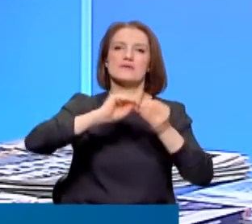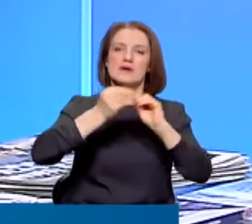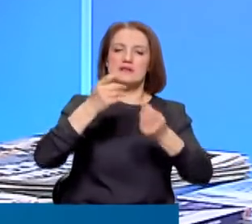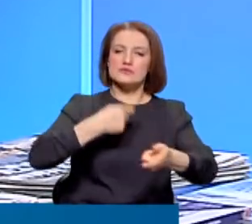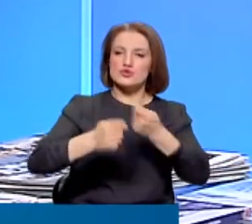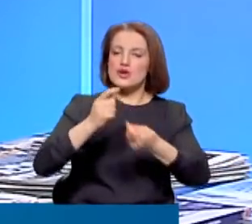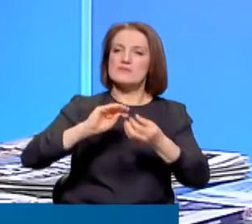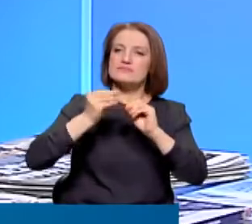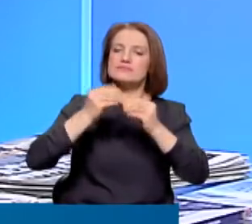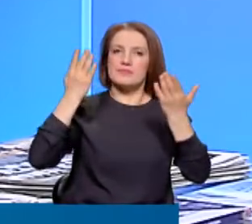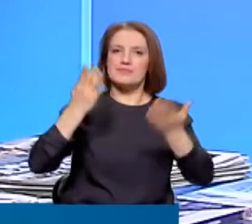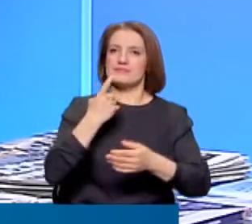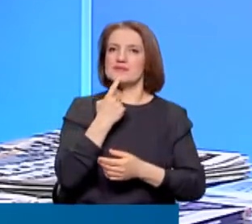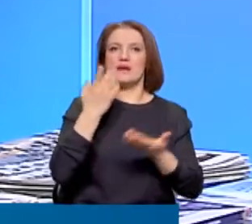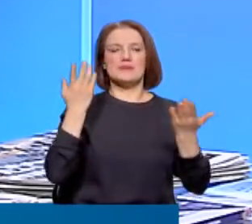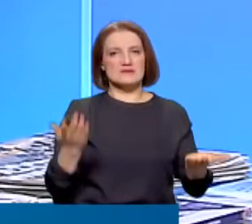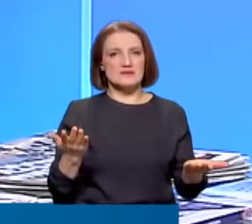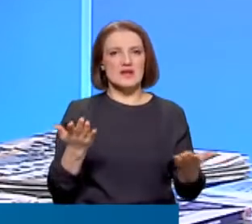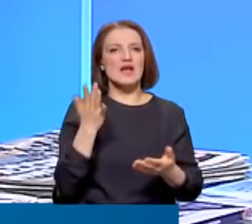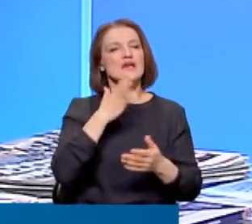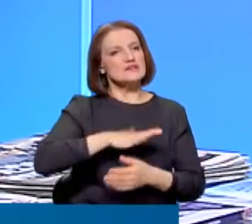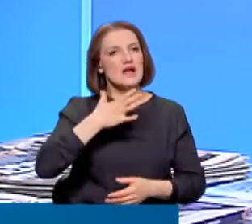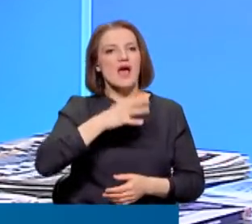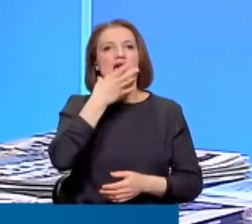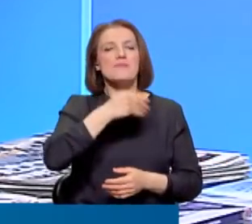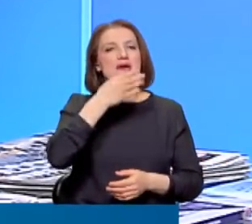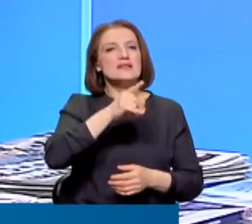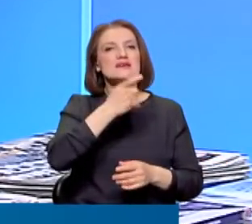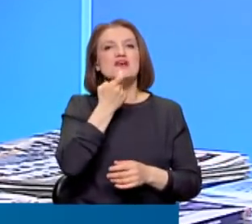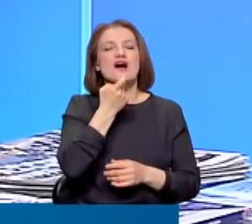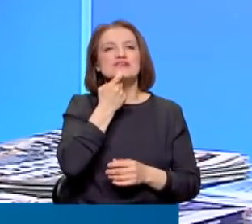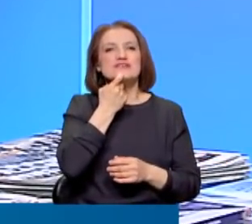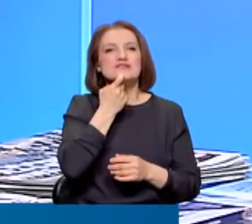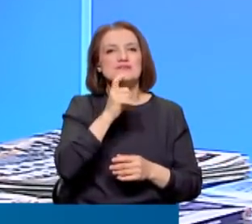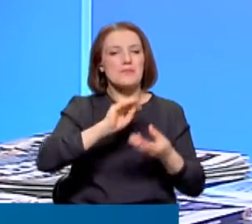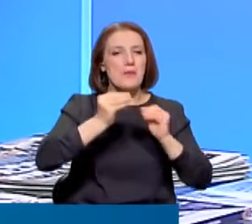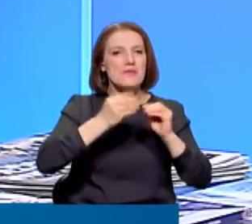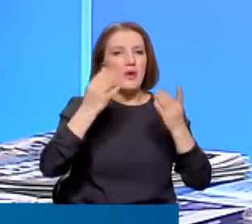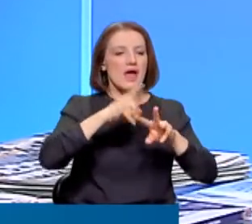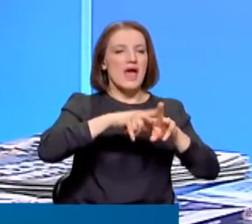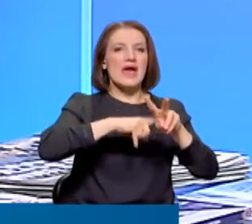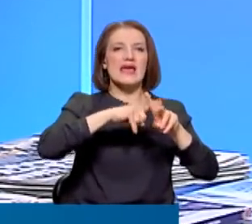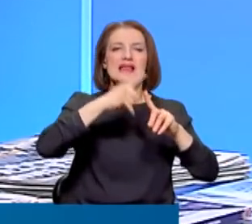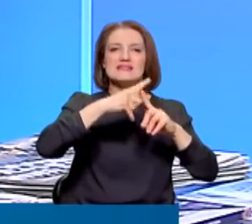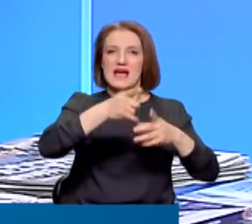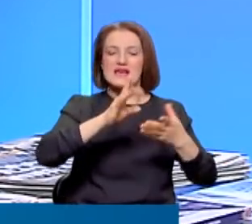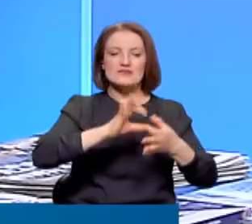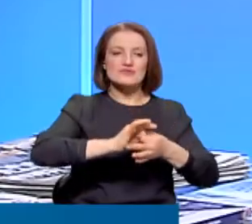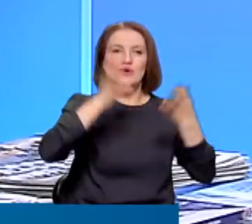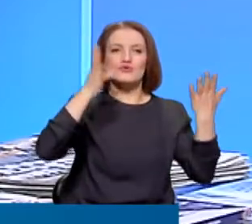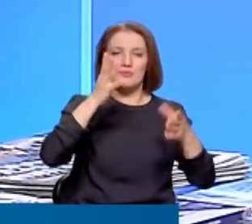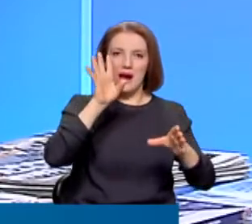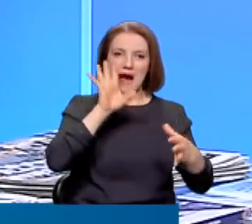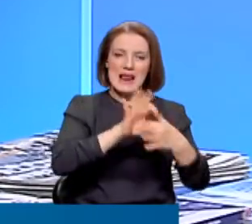bir esnafa yapabilirsiniz isterseniz emeklilikte yaşa takılanların yaşadığı sorunun çözümüyle ilgili bir